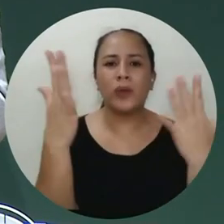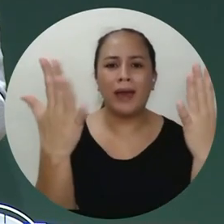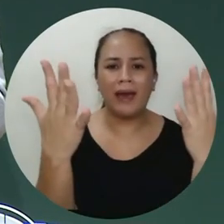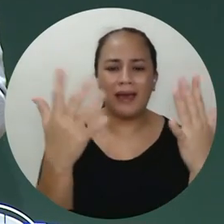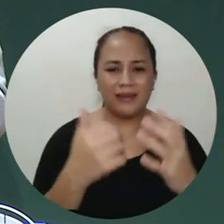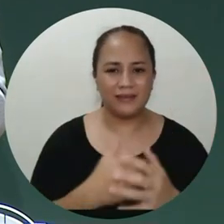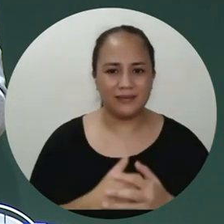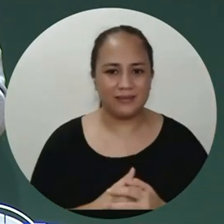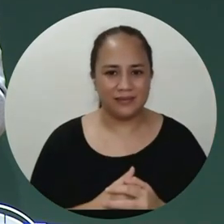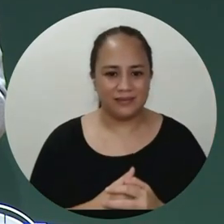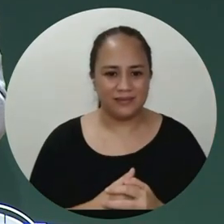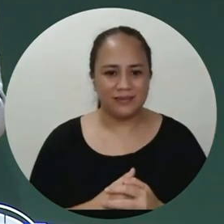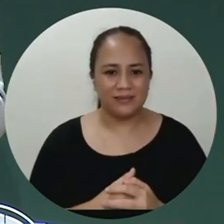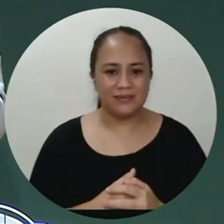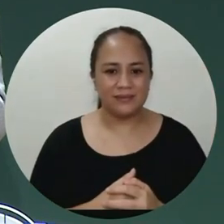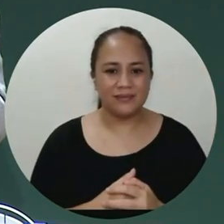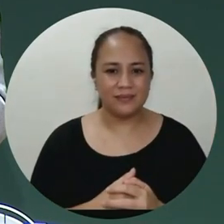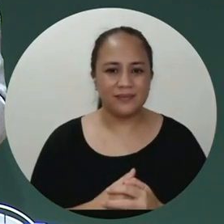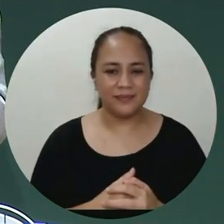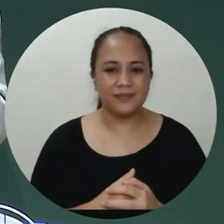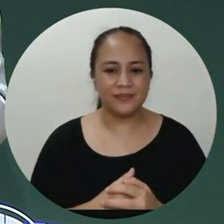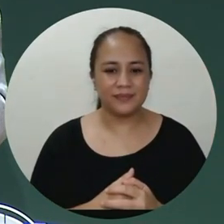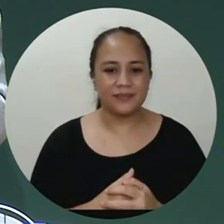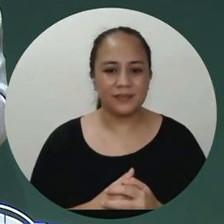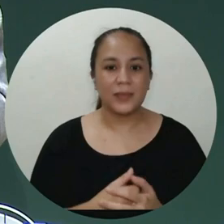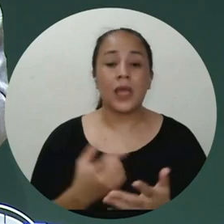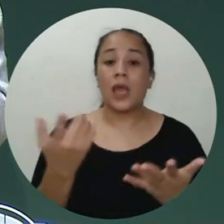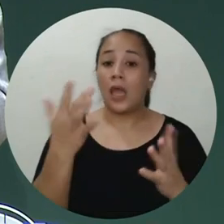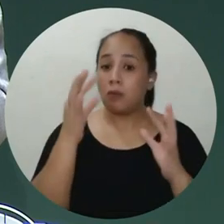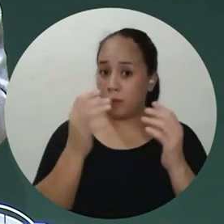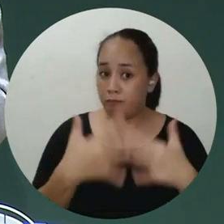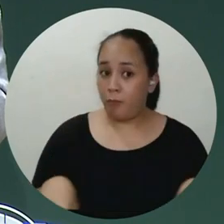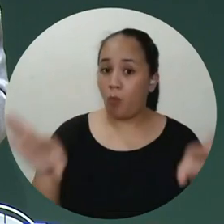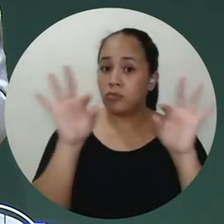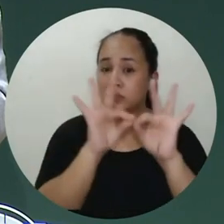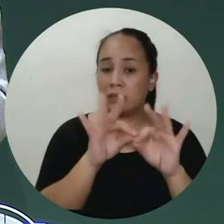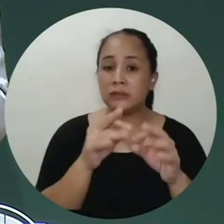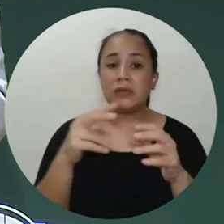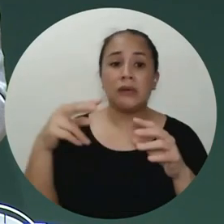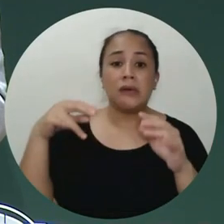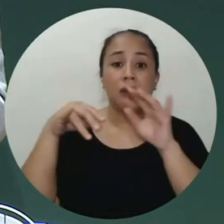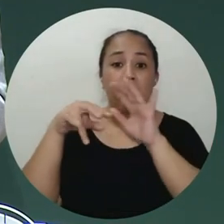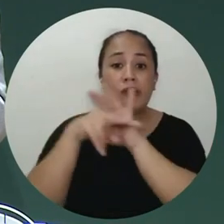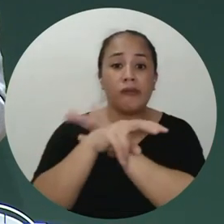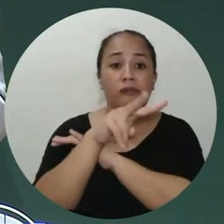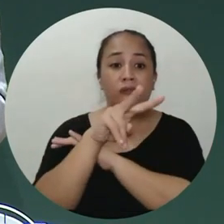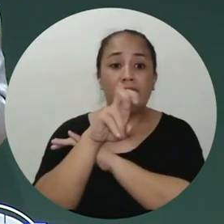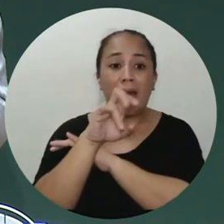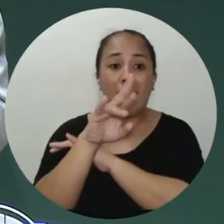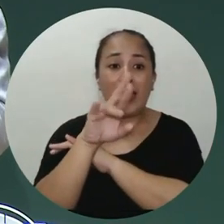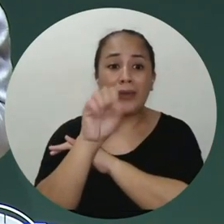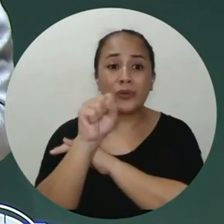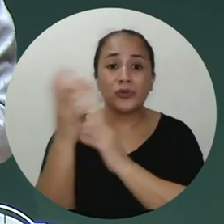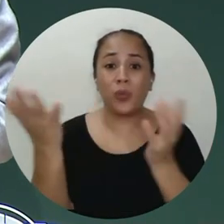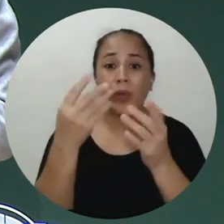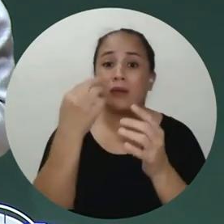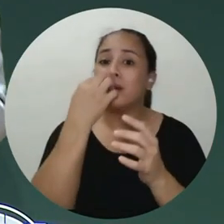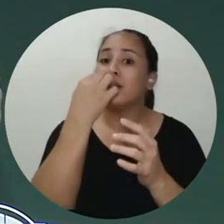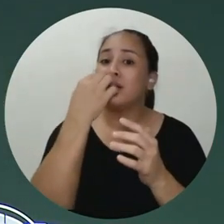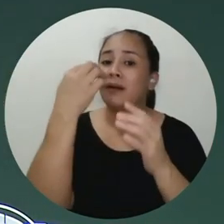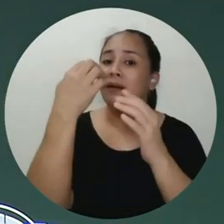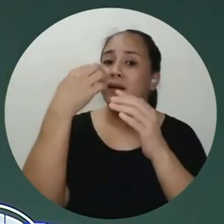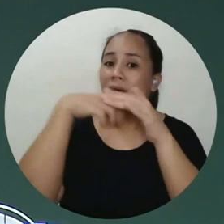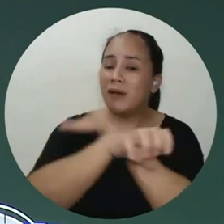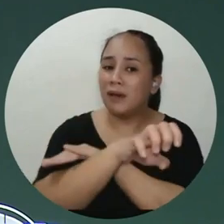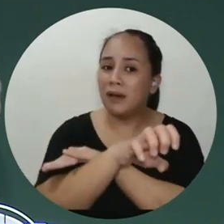이 제일 중에 코로 들어가는데. So most importantly, the virus go enters through your nose. 코가 열려 있으니까 써봐야 아무 소용 없잖아요. But your